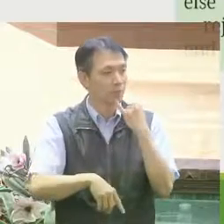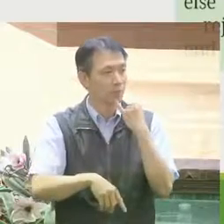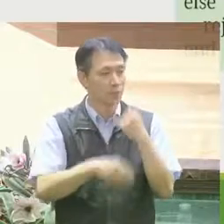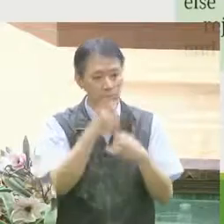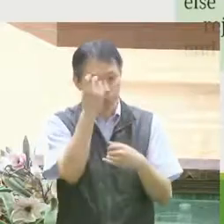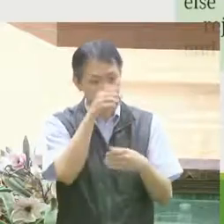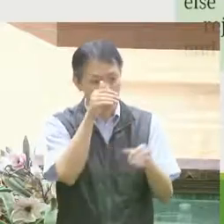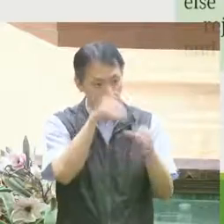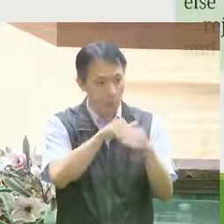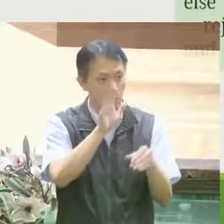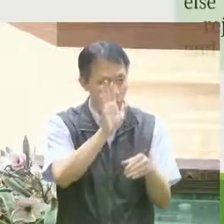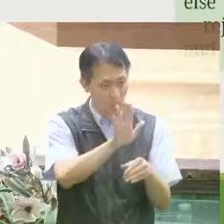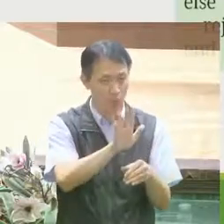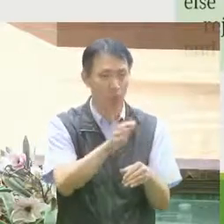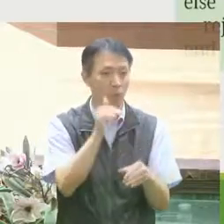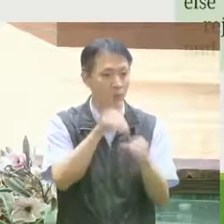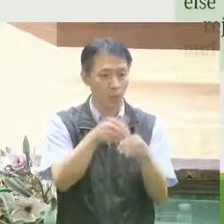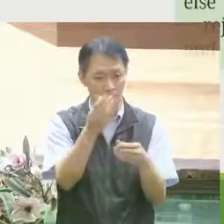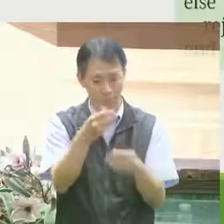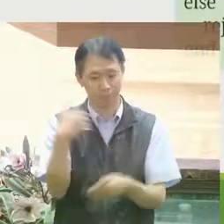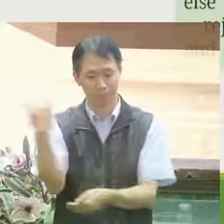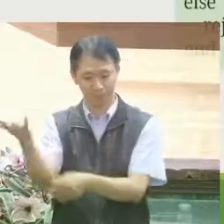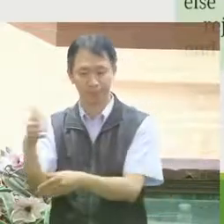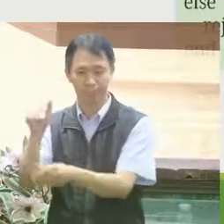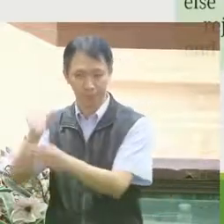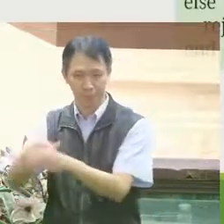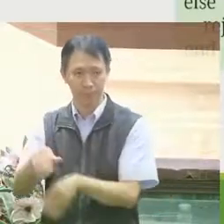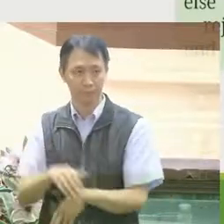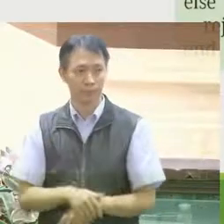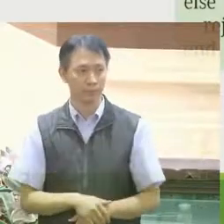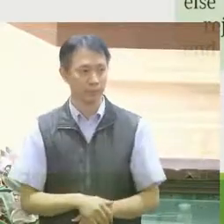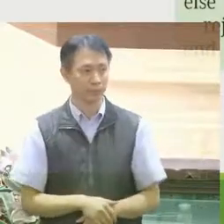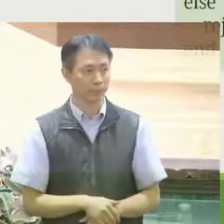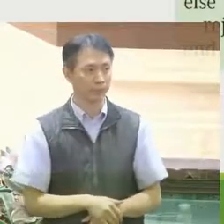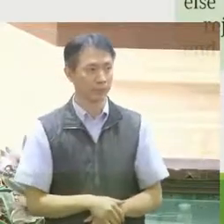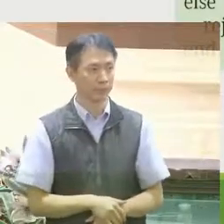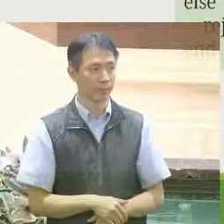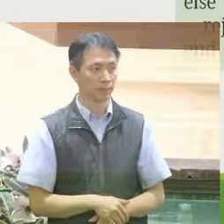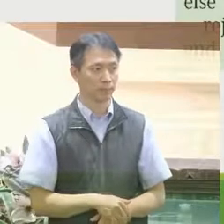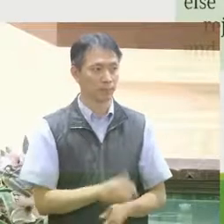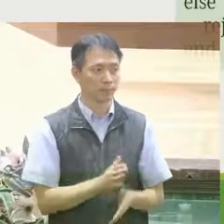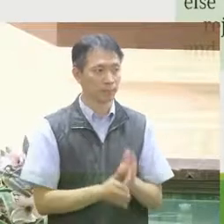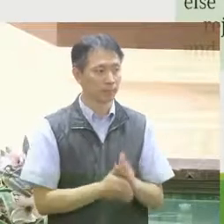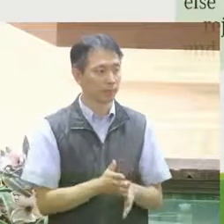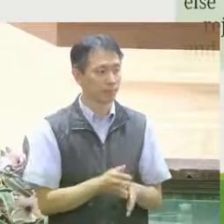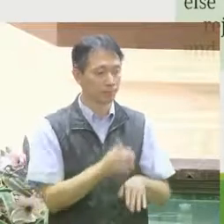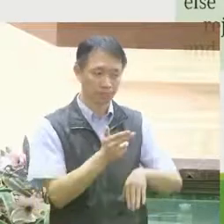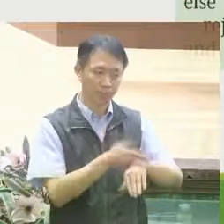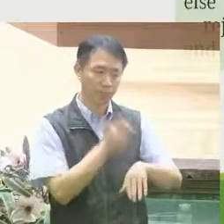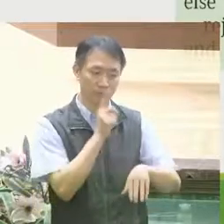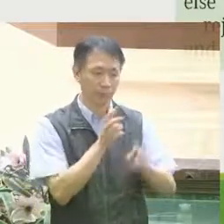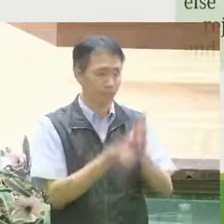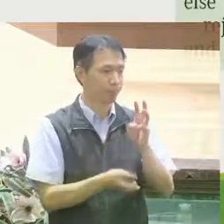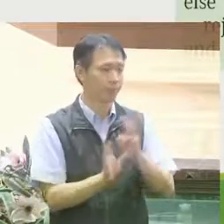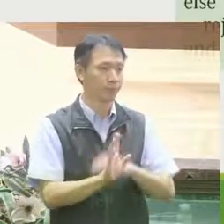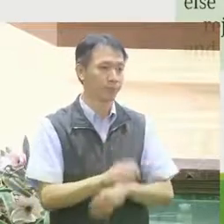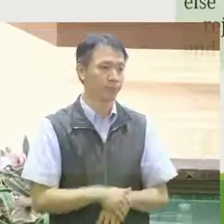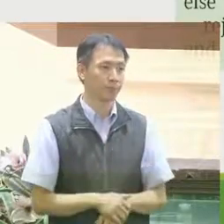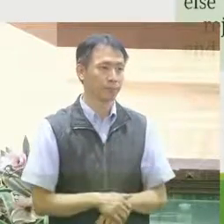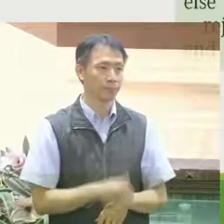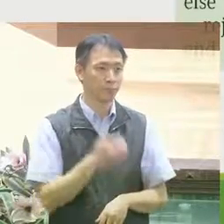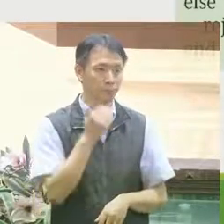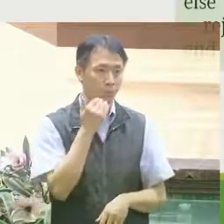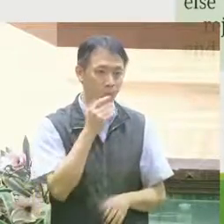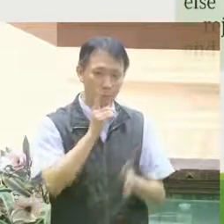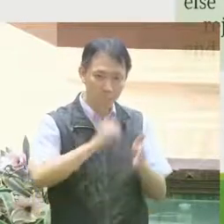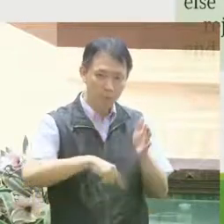有，如果没有投票再让你投票，是不是有需要在设计上想太多了？当然如果设置这样简